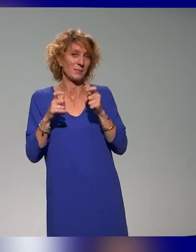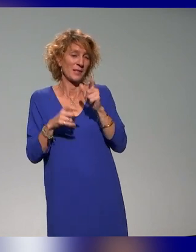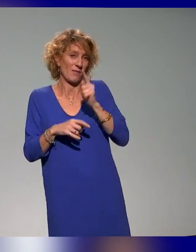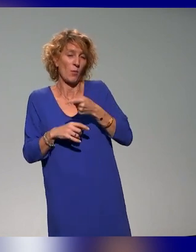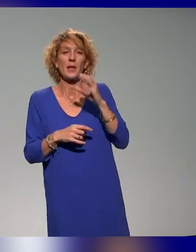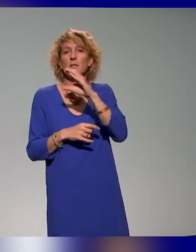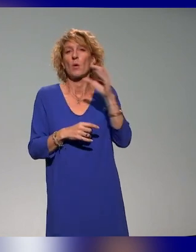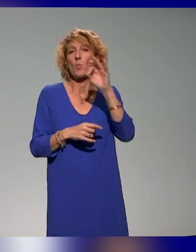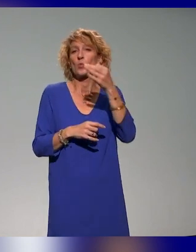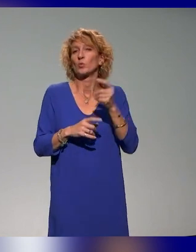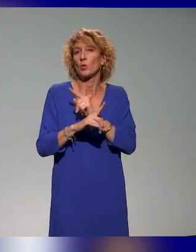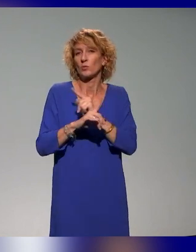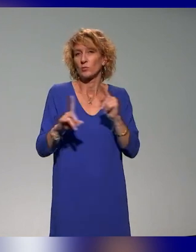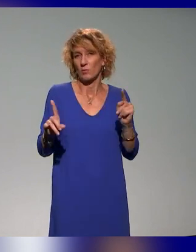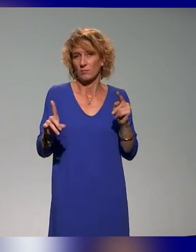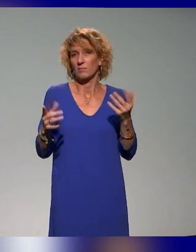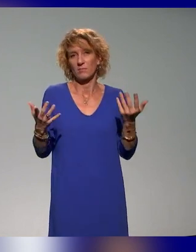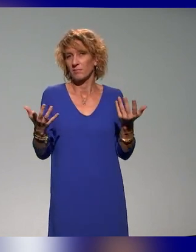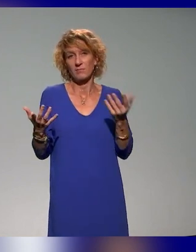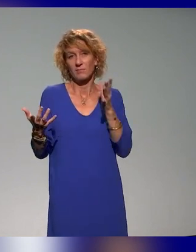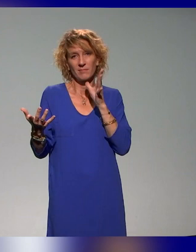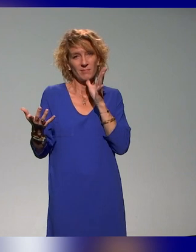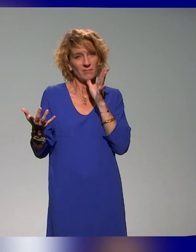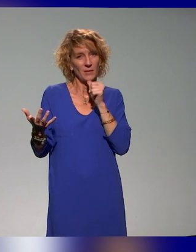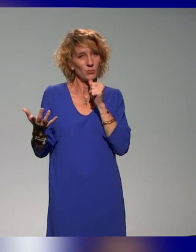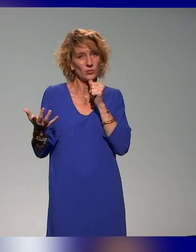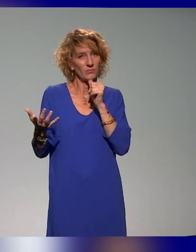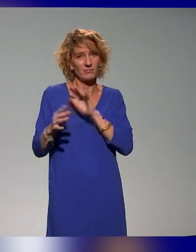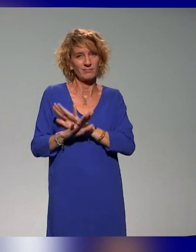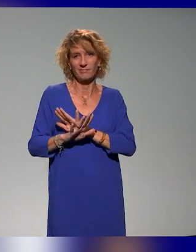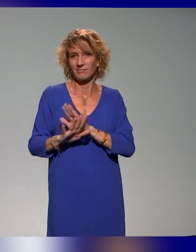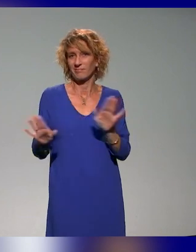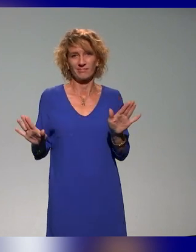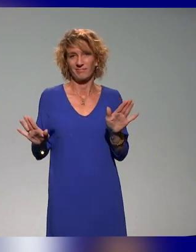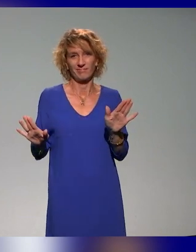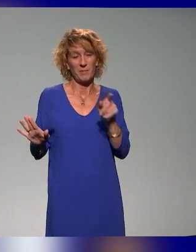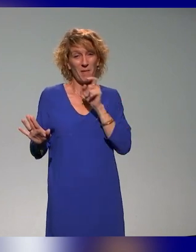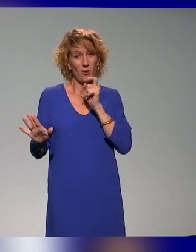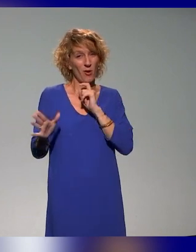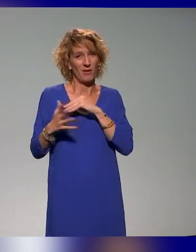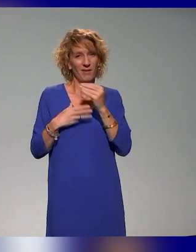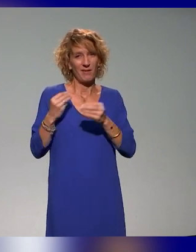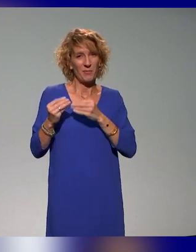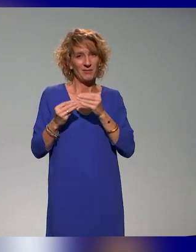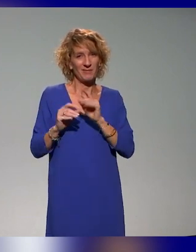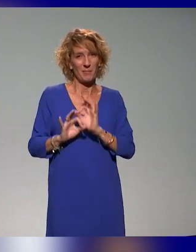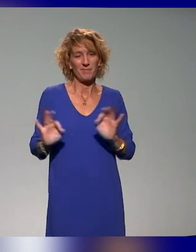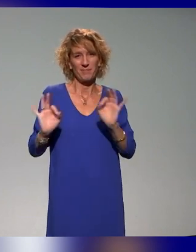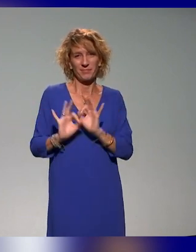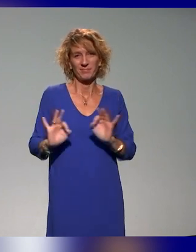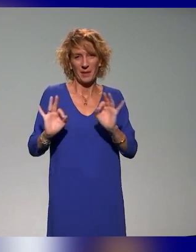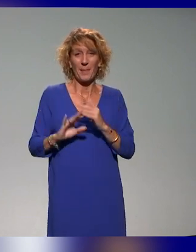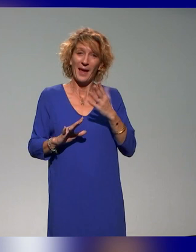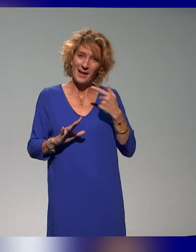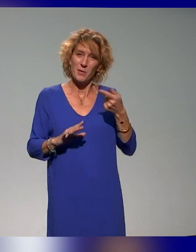accessible, hein, comme l'a précisé Pierre, le 100% accessible n'existe pas encore, même si on y